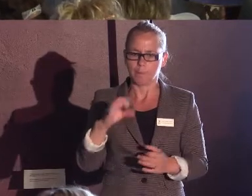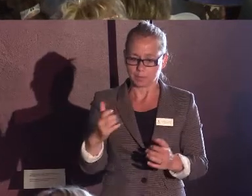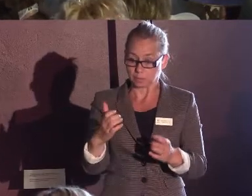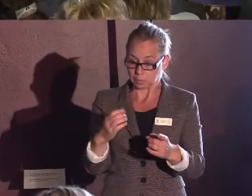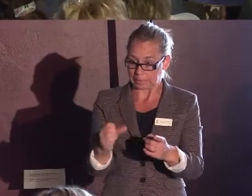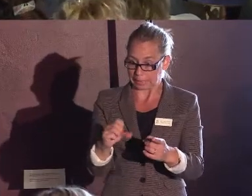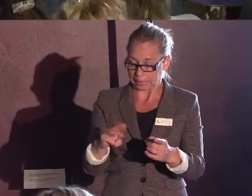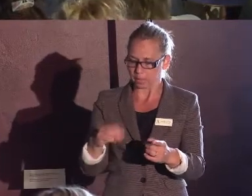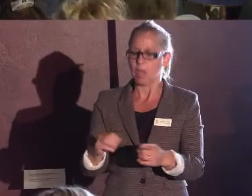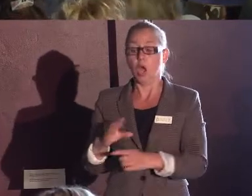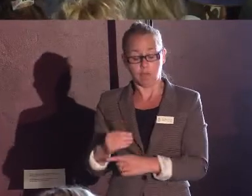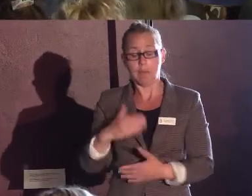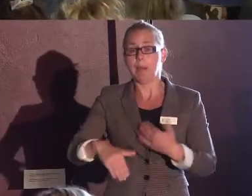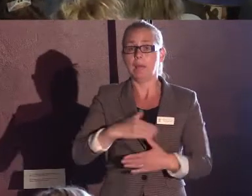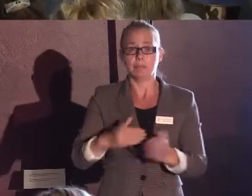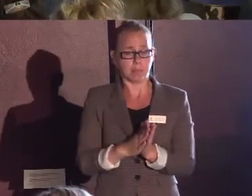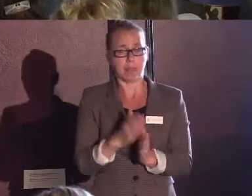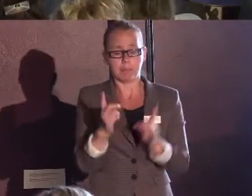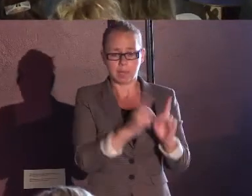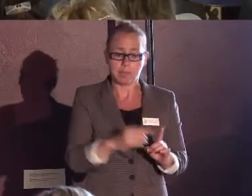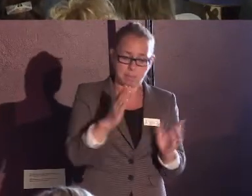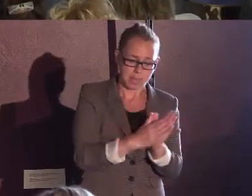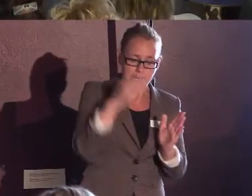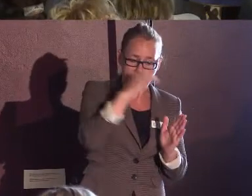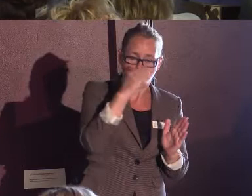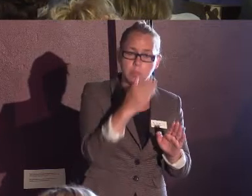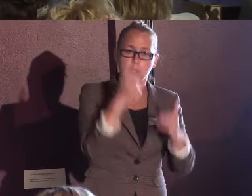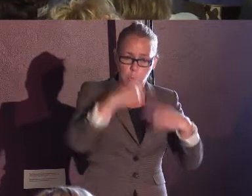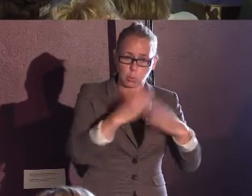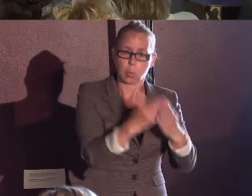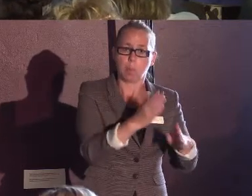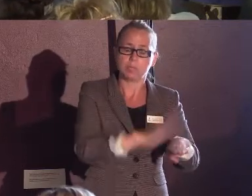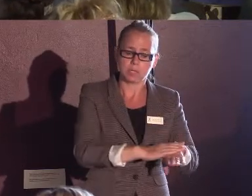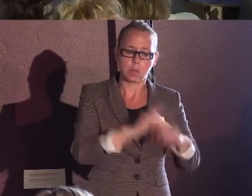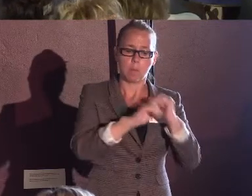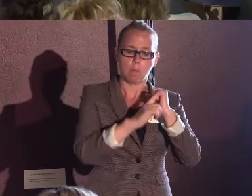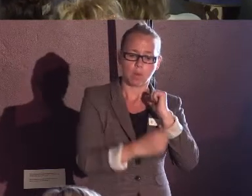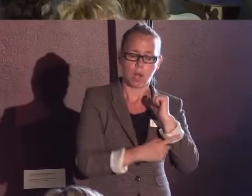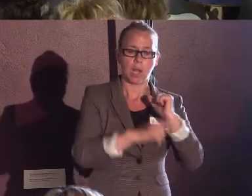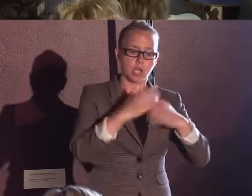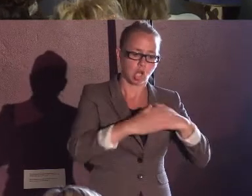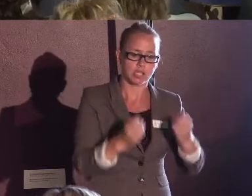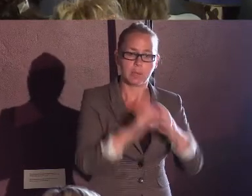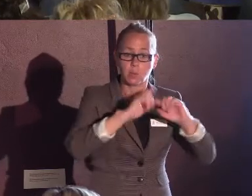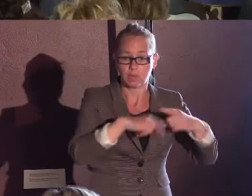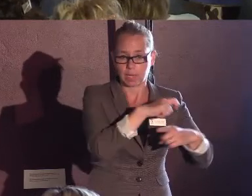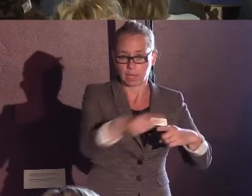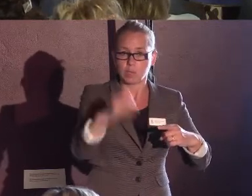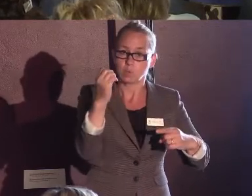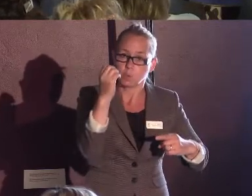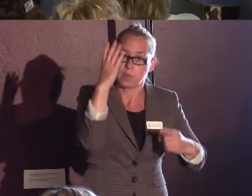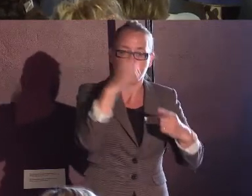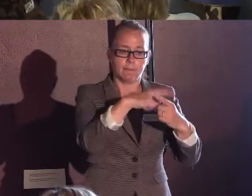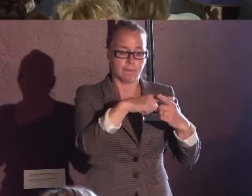faktiskt utav människor med arabisk kulturkompetens och professionella dataspelsutvecklare,